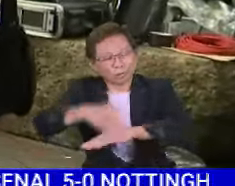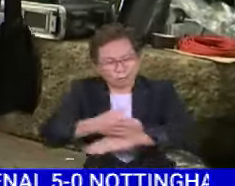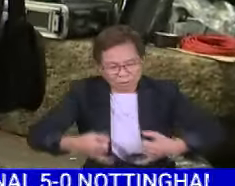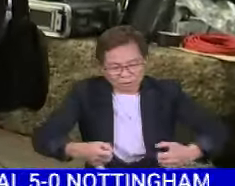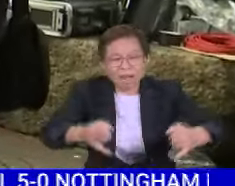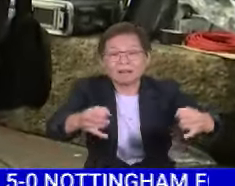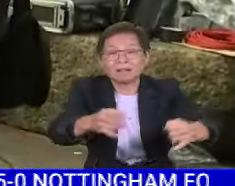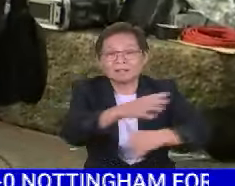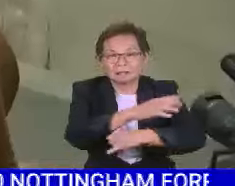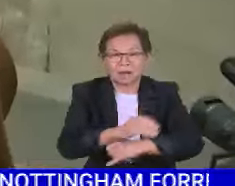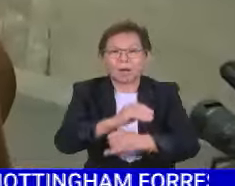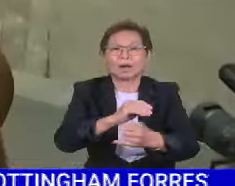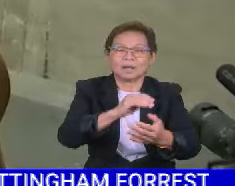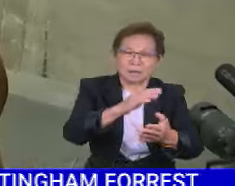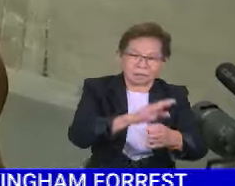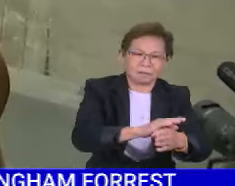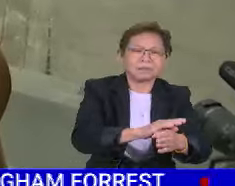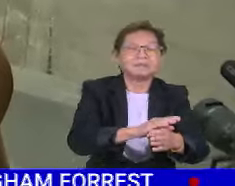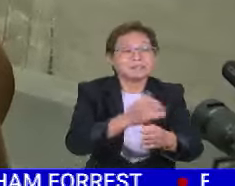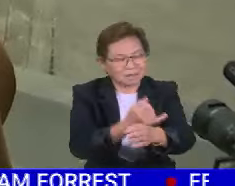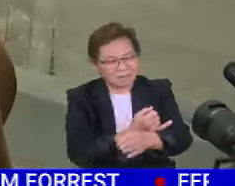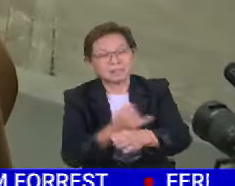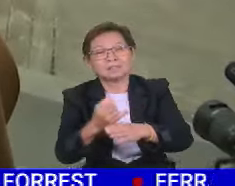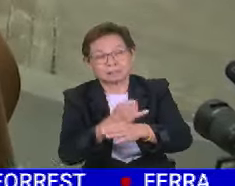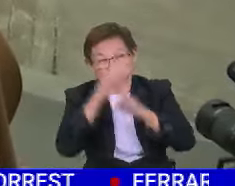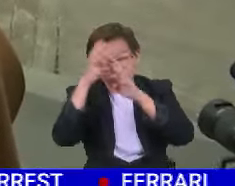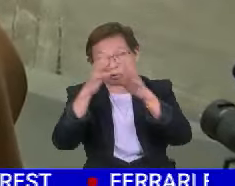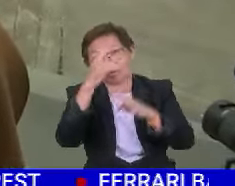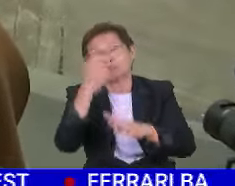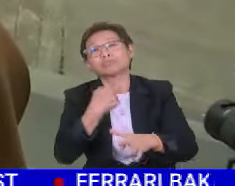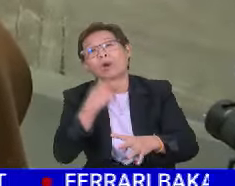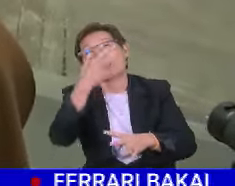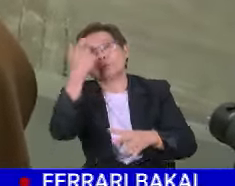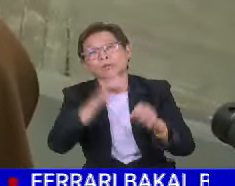peniaga industri kreatif yang terkesan akibat pandemik COVID-19.